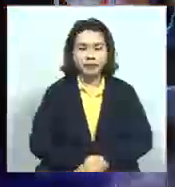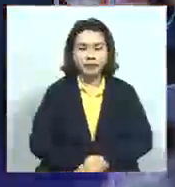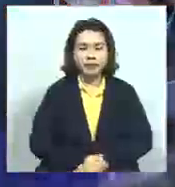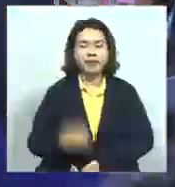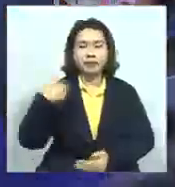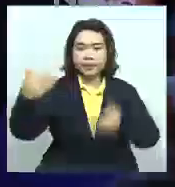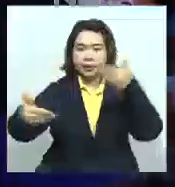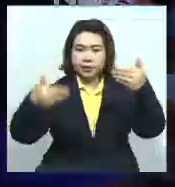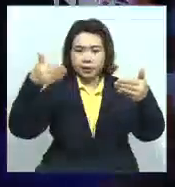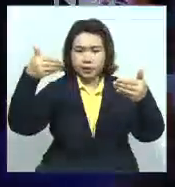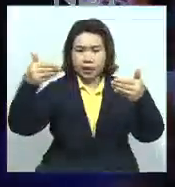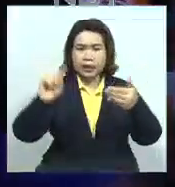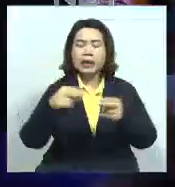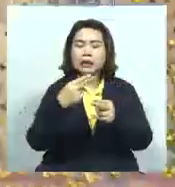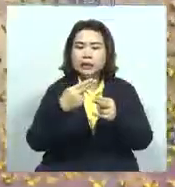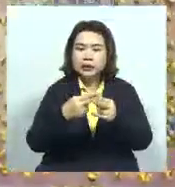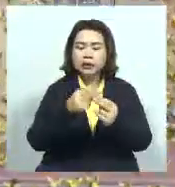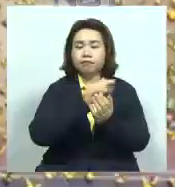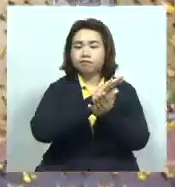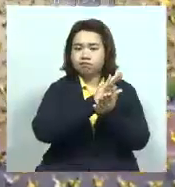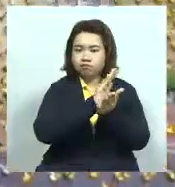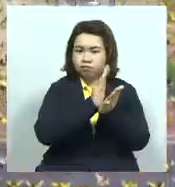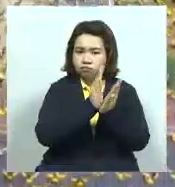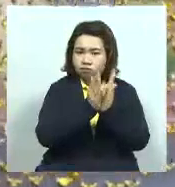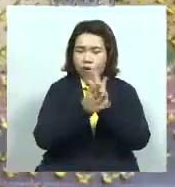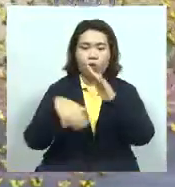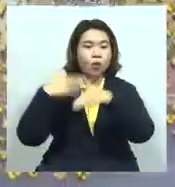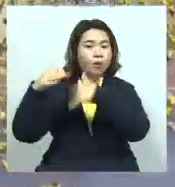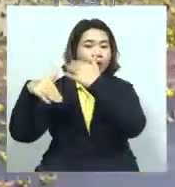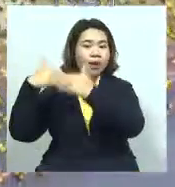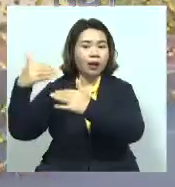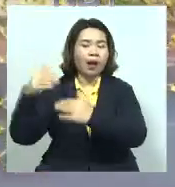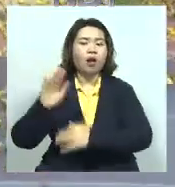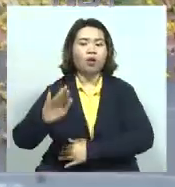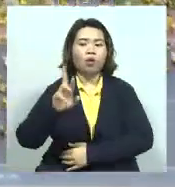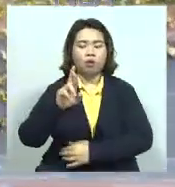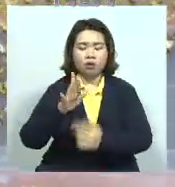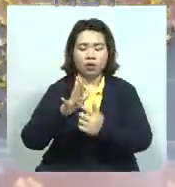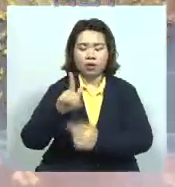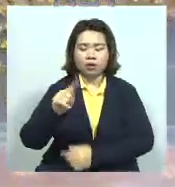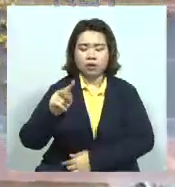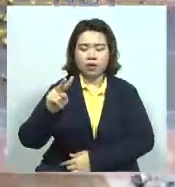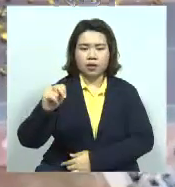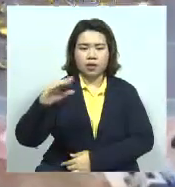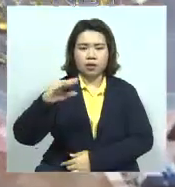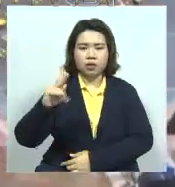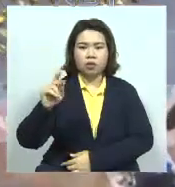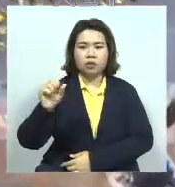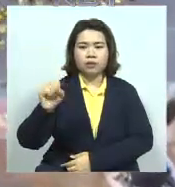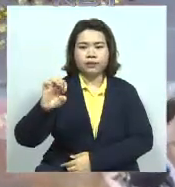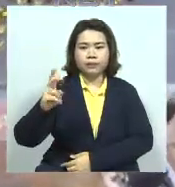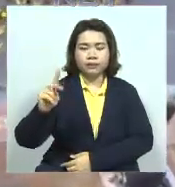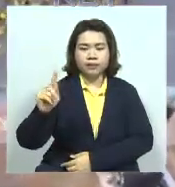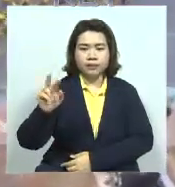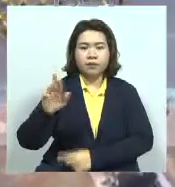การสมโภชชื่อว่าวิวัฒนาการและการแต่งกายของยุครัตนโกสินทร์และมหากรรมหนังกลางแปลง10